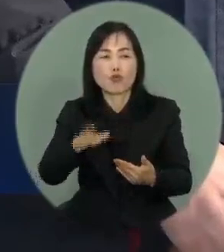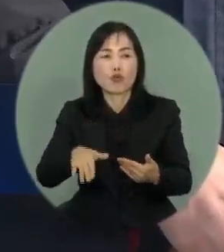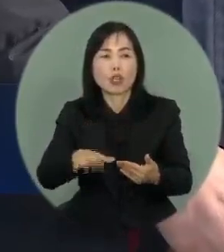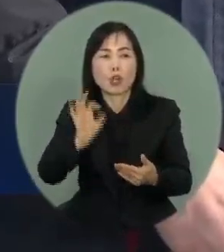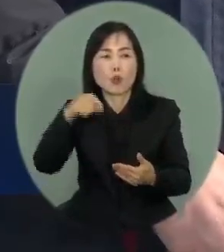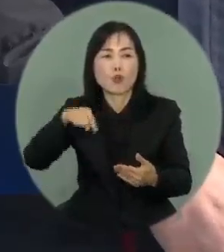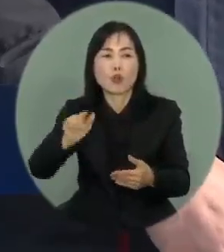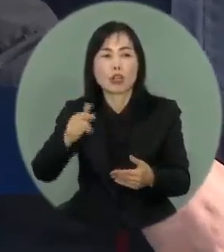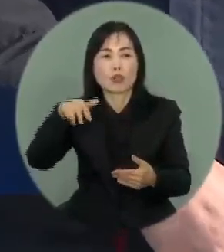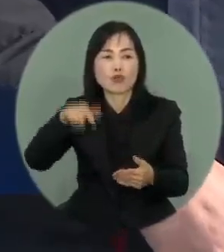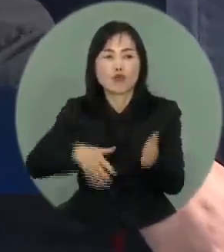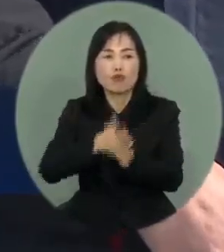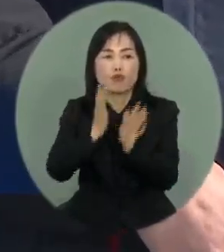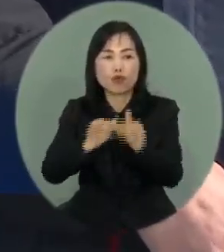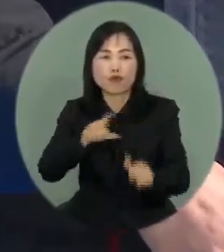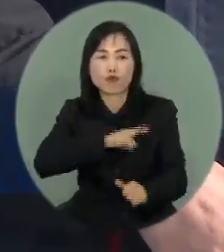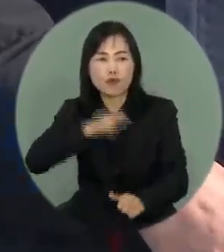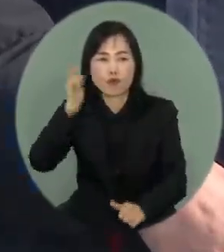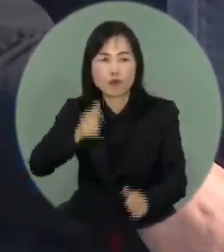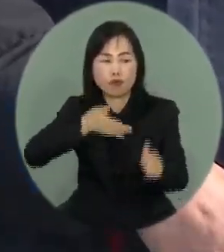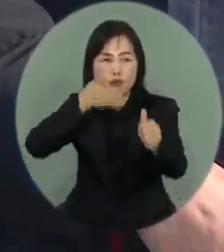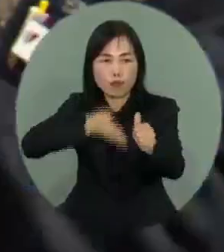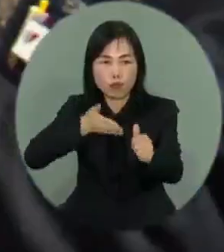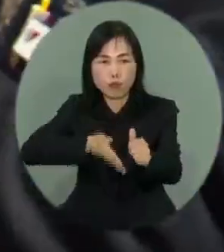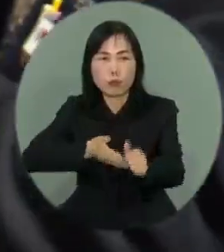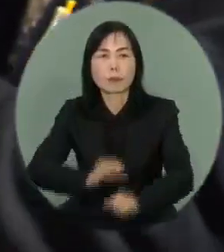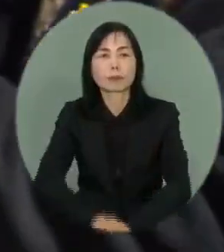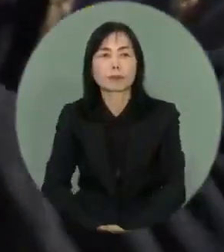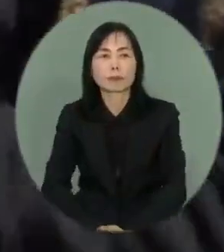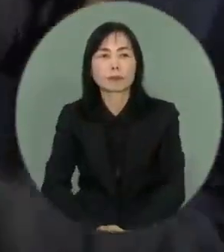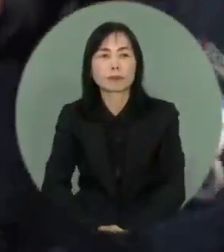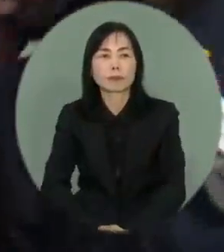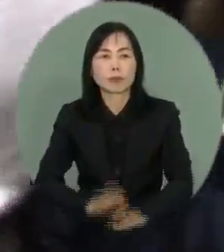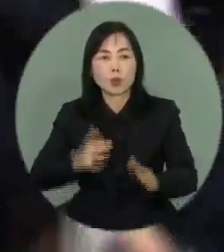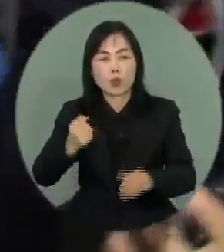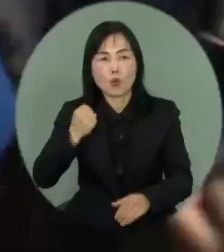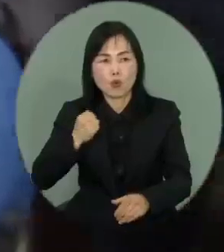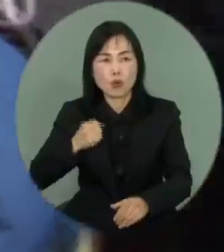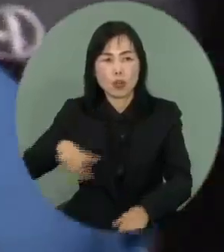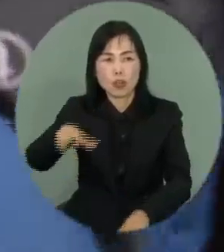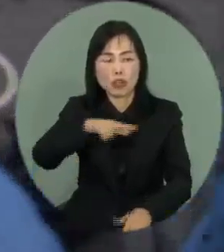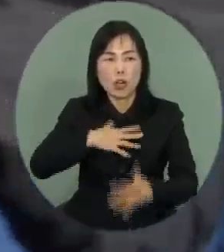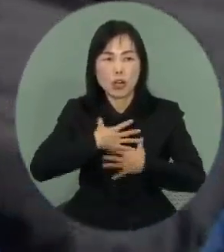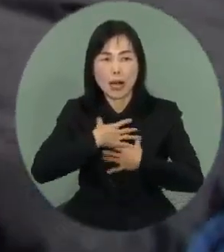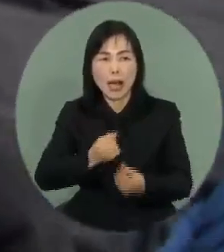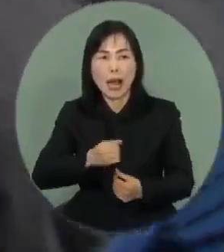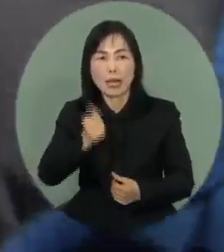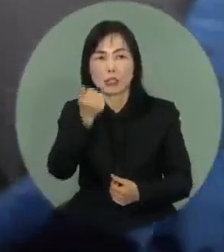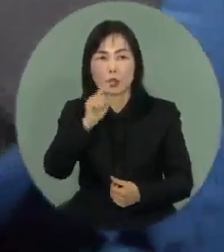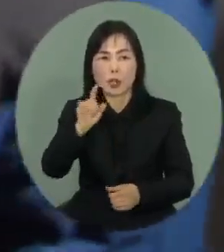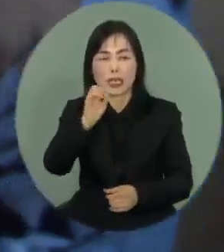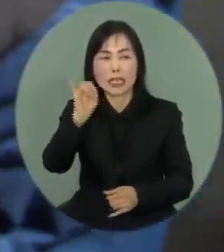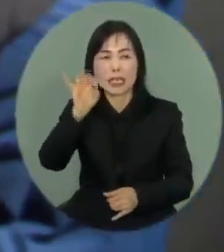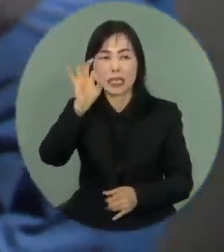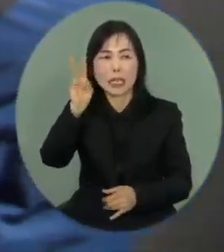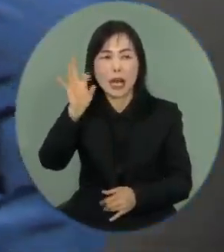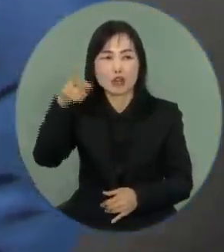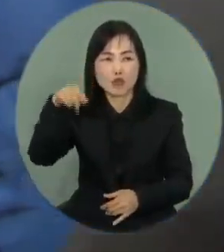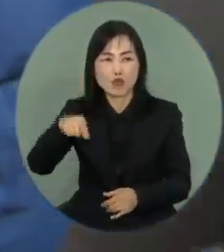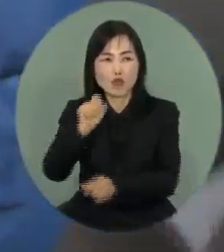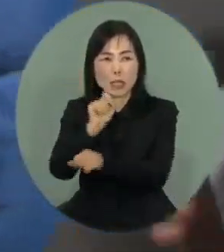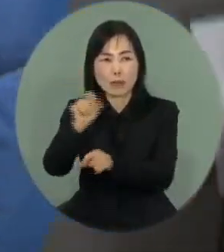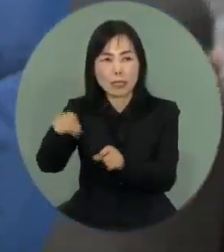이름으로 강력하게 요청합니다. 국민의힘 전국안정화 TF위원장을 맡은 이양수 의원